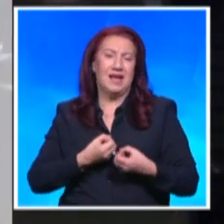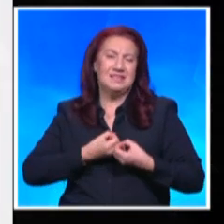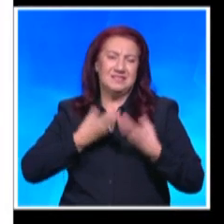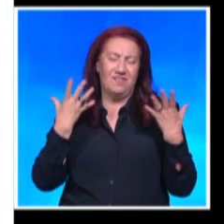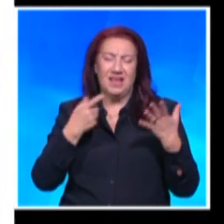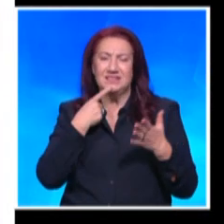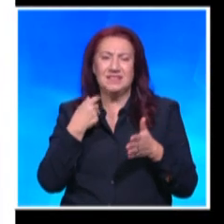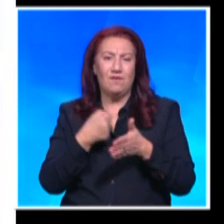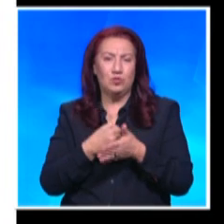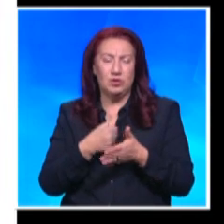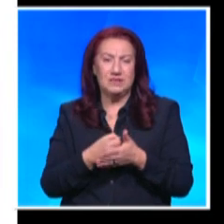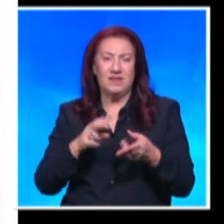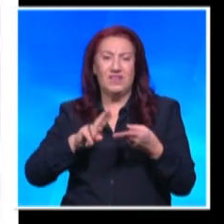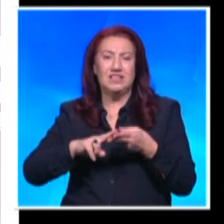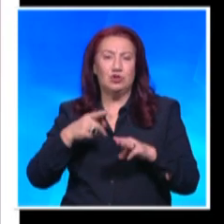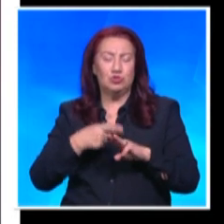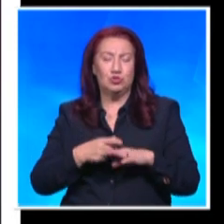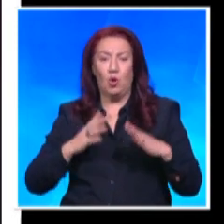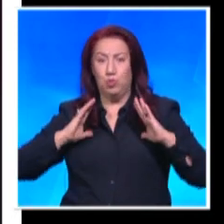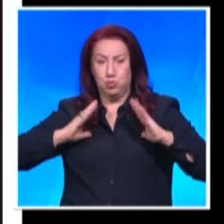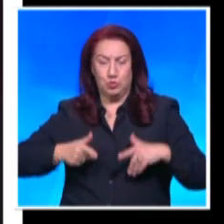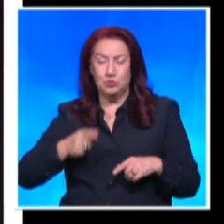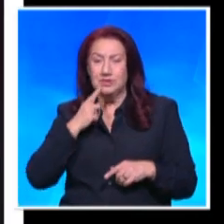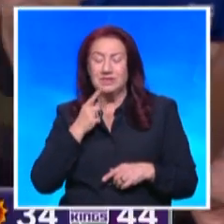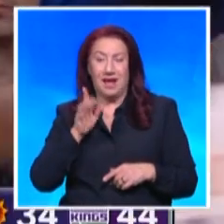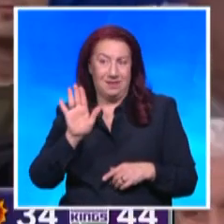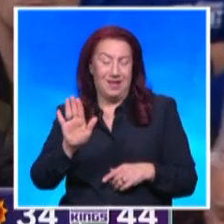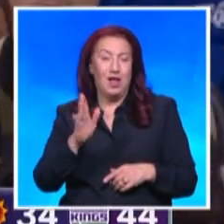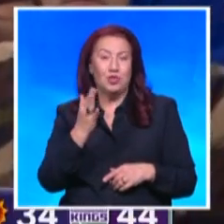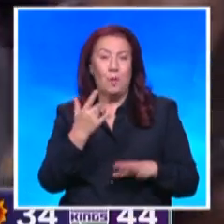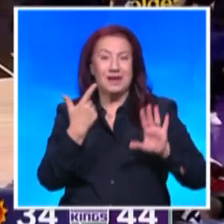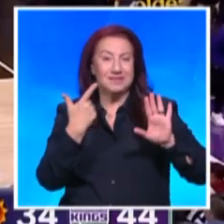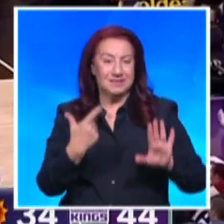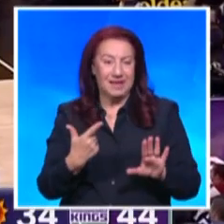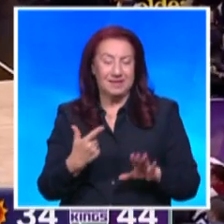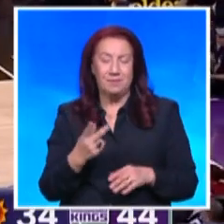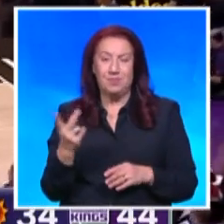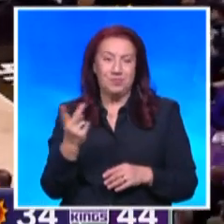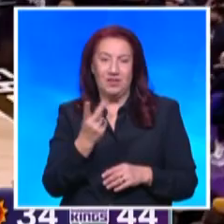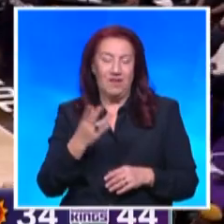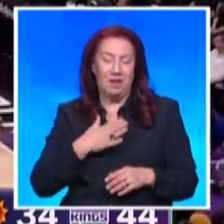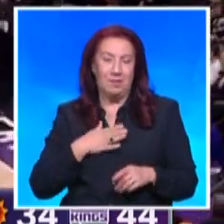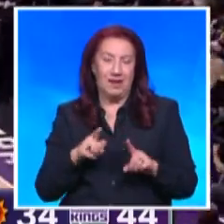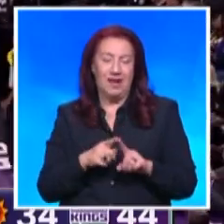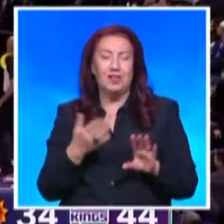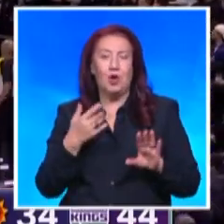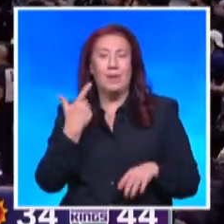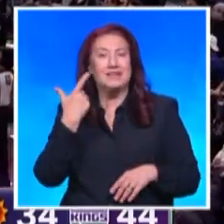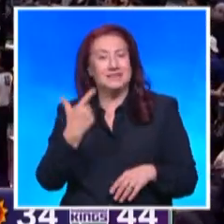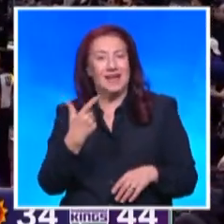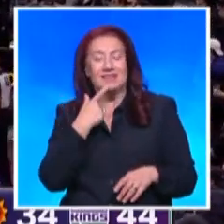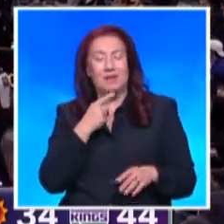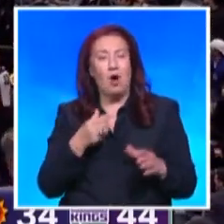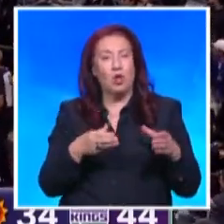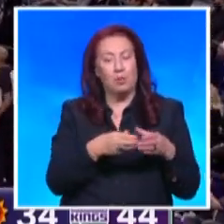Винисиус Жуниор на трибуните с фланелката на спортист номер 1 на България. Двамата споделят номер 7 в клубните си отбори.